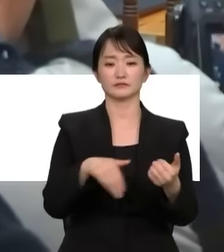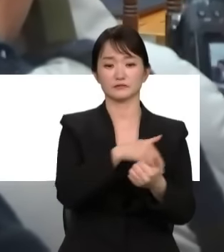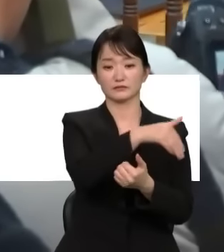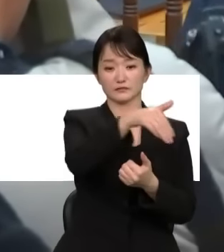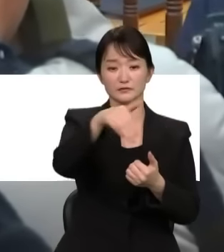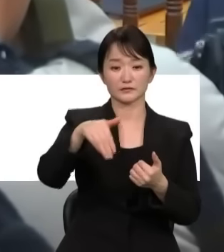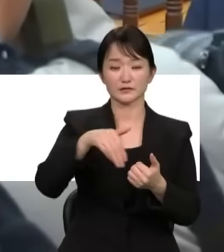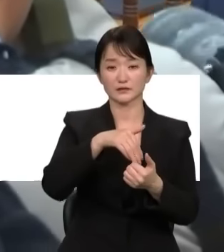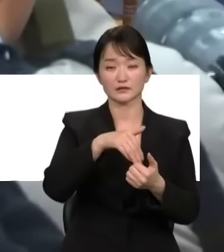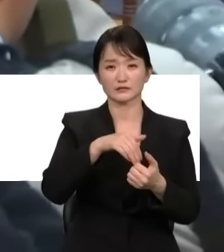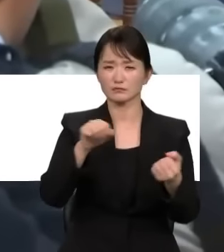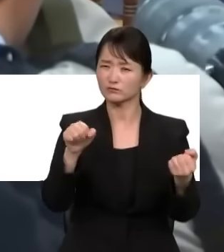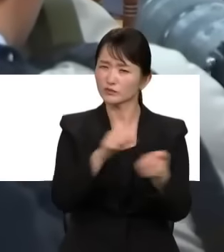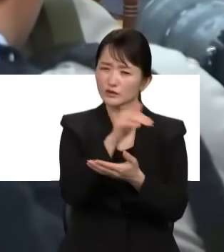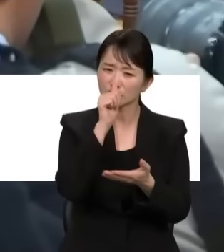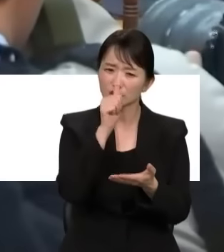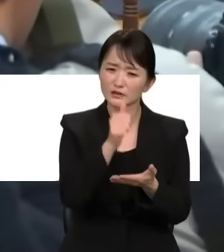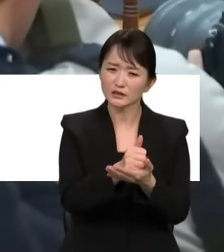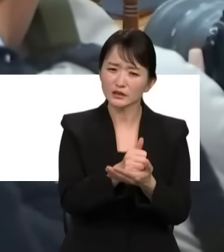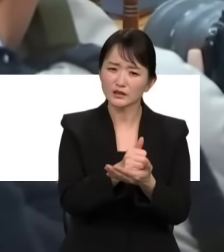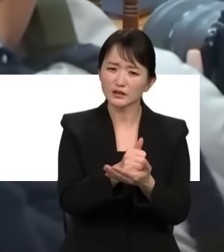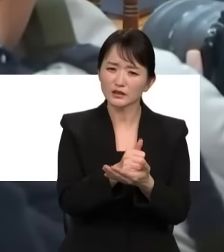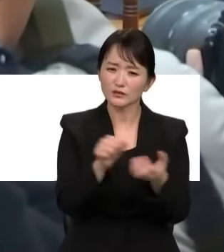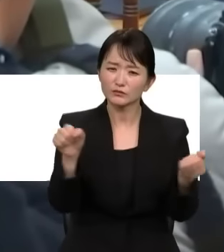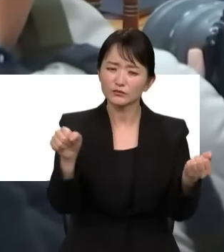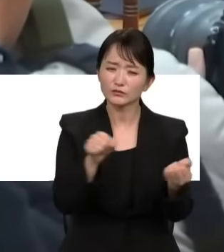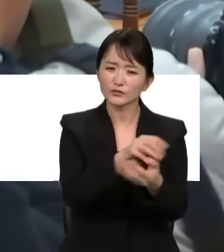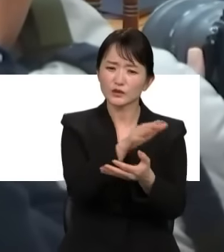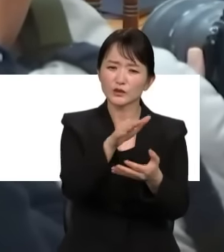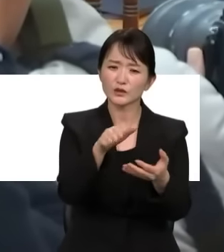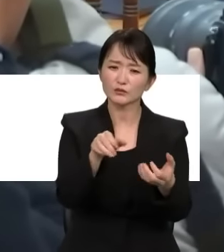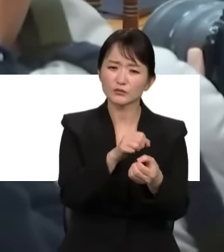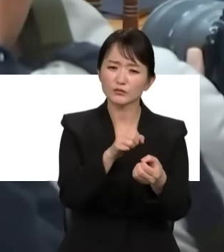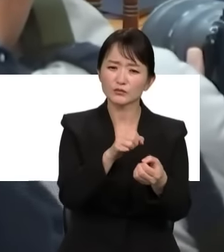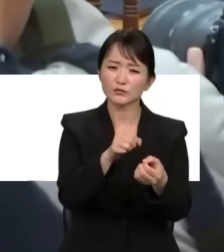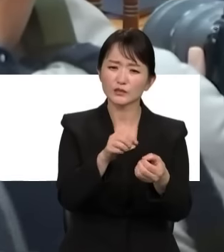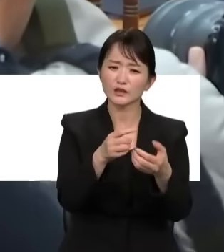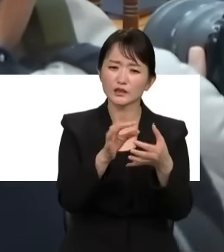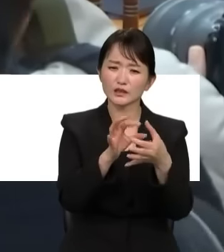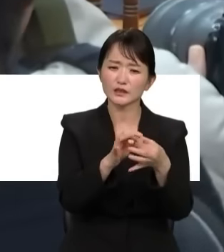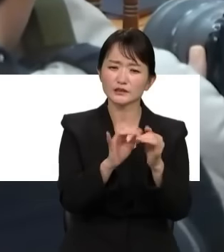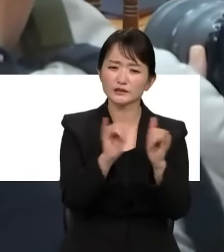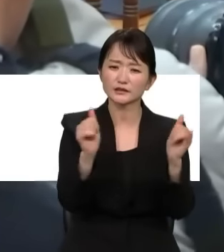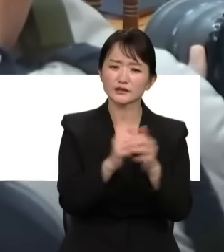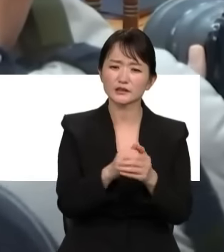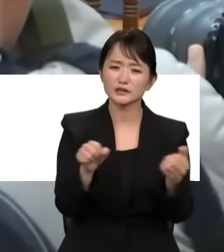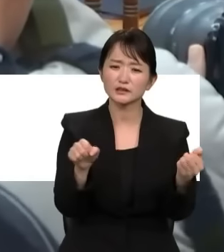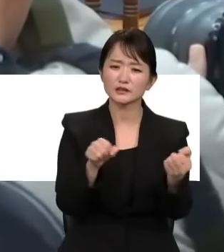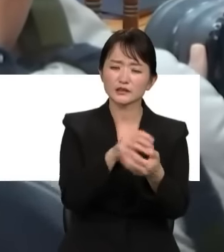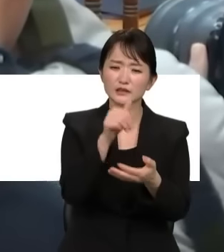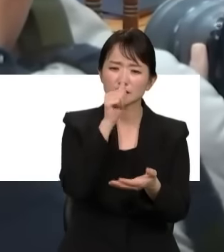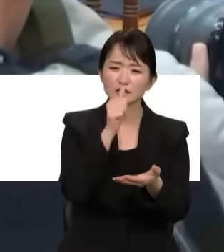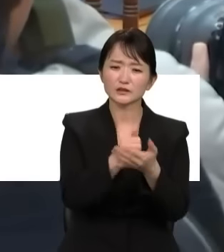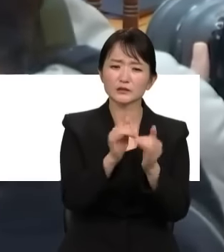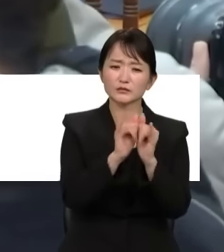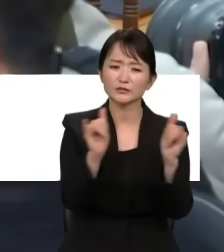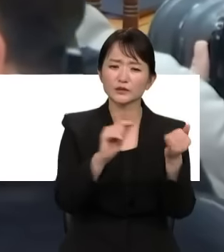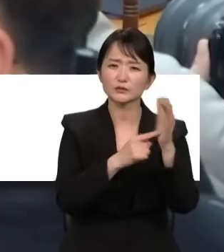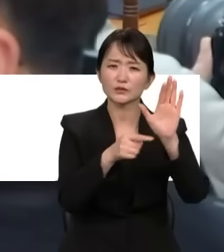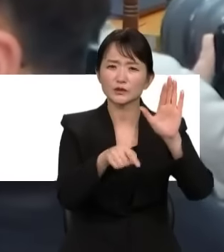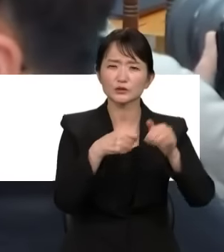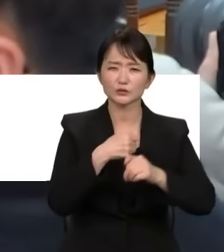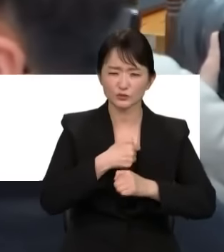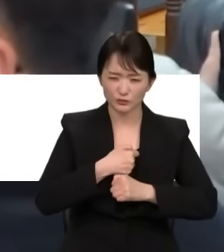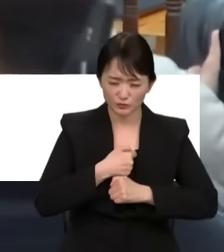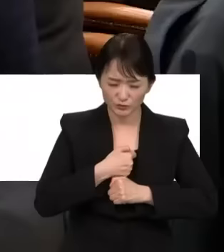내란다 내란의 자다 내란의 피혐의자라고 표현하는 부분에 대해서는 좀 더 신중을